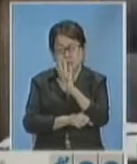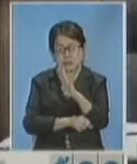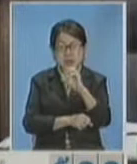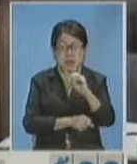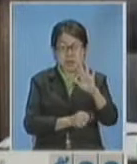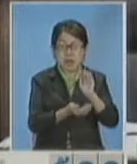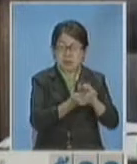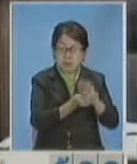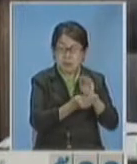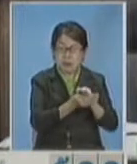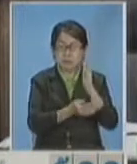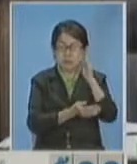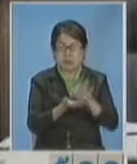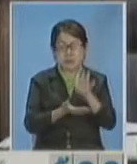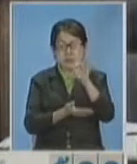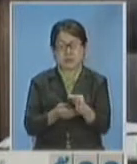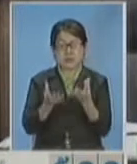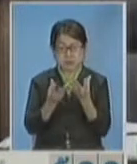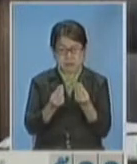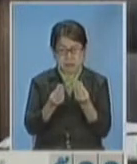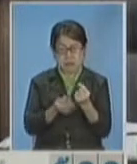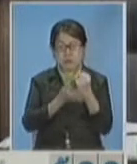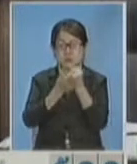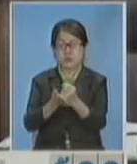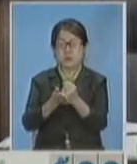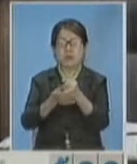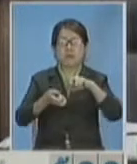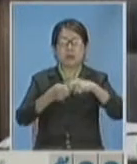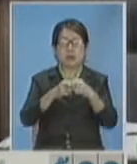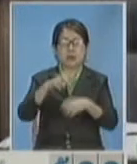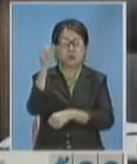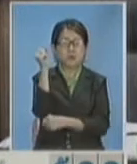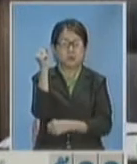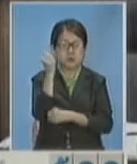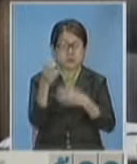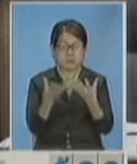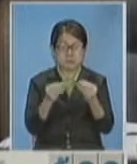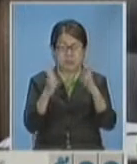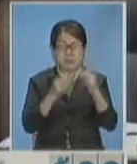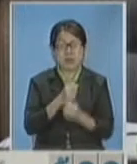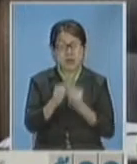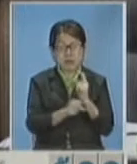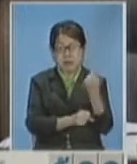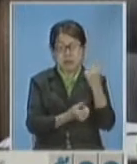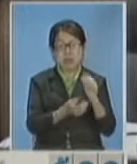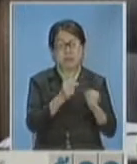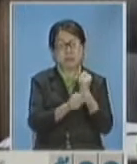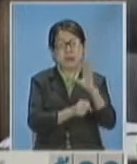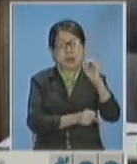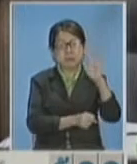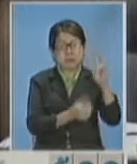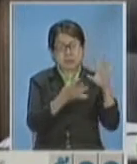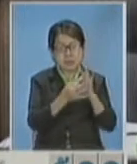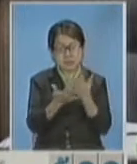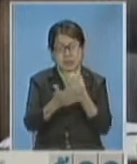2554-2555เพื่อเอาไว้ซื้อที่ดินเพื่อให้แก้ปัญหาให้กับคนยากคนจนงบที่ขอมาในปี57เป็นงบเงินเดือนค่ะซึ่งไม่ควรจะ